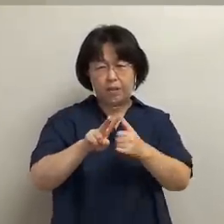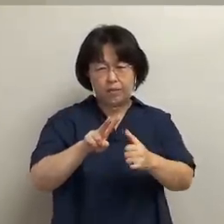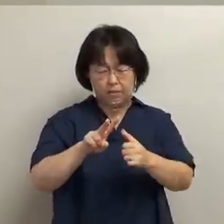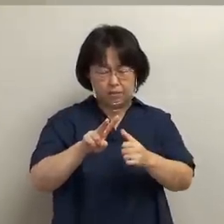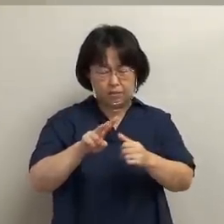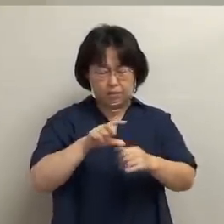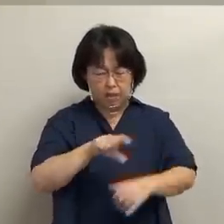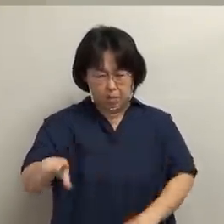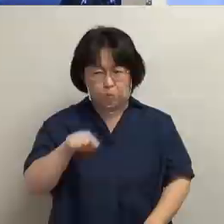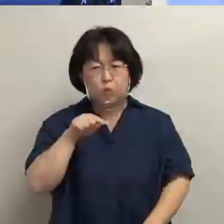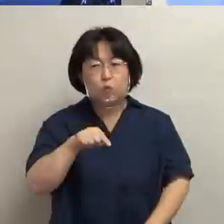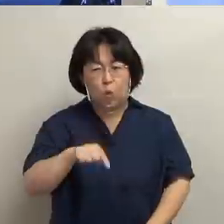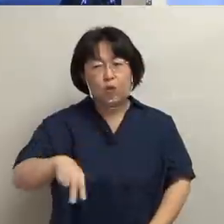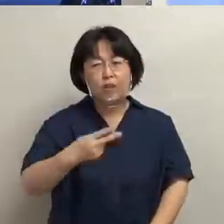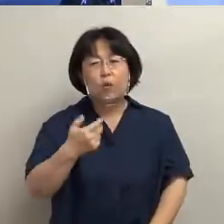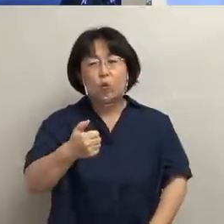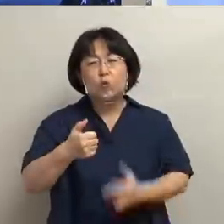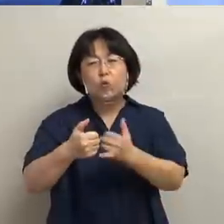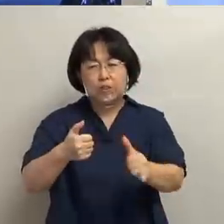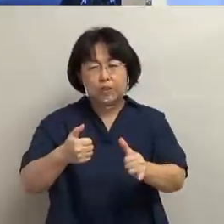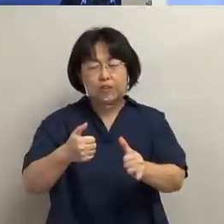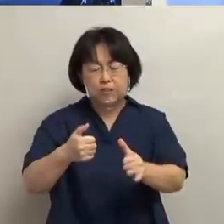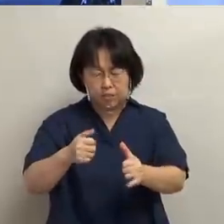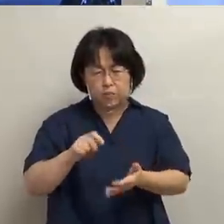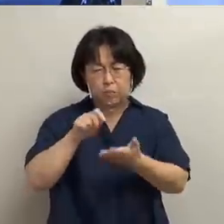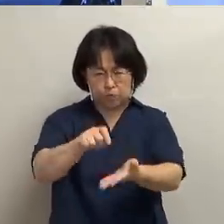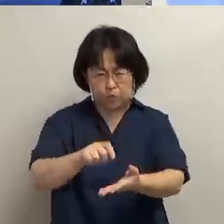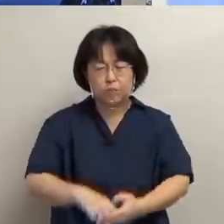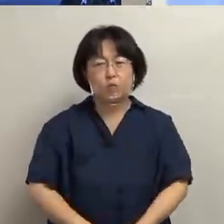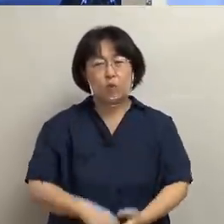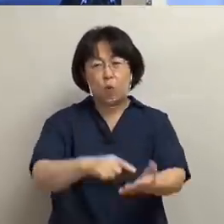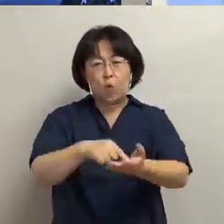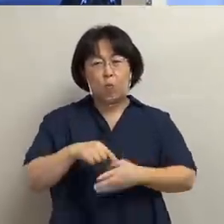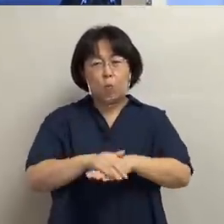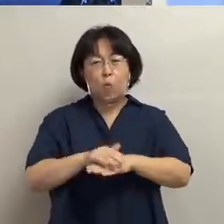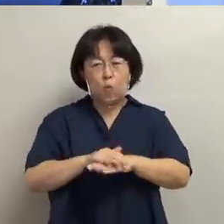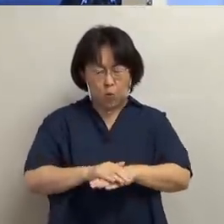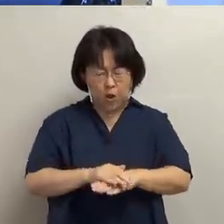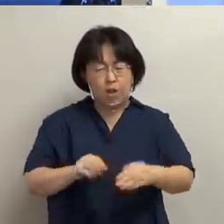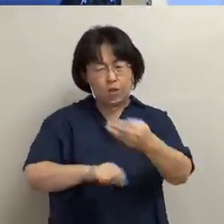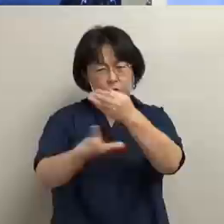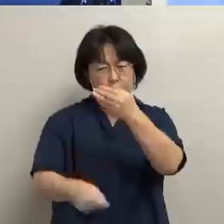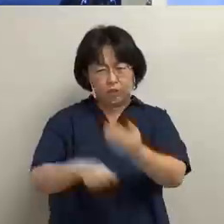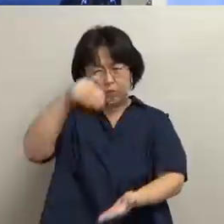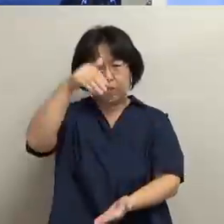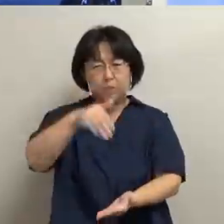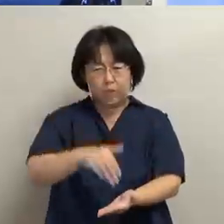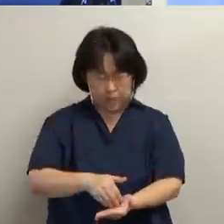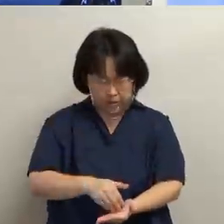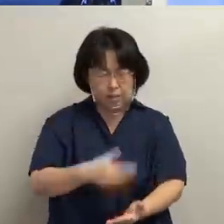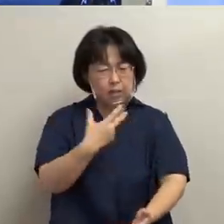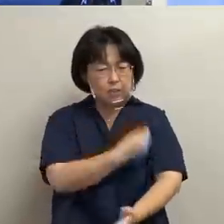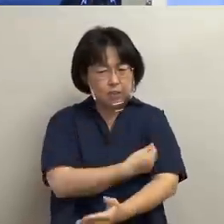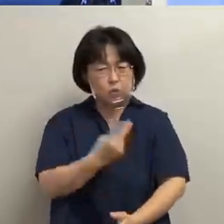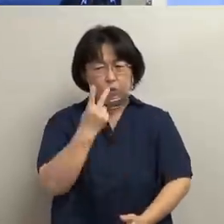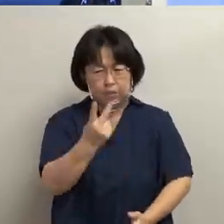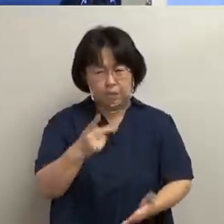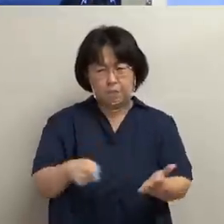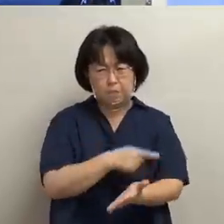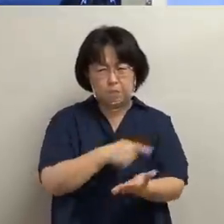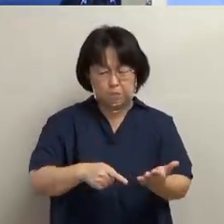応募対象は9月末までに2回のセッションを終えた20代から30代の県民の方々